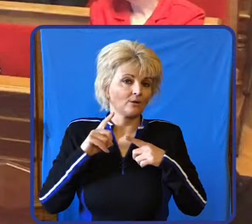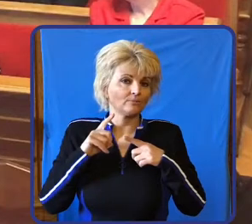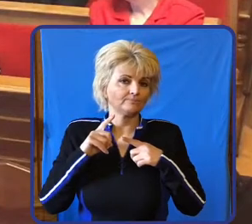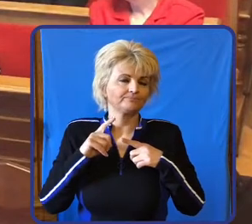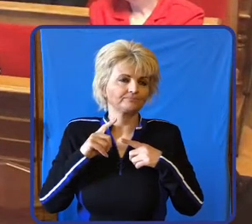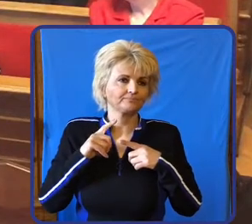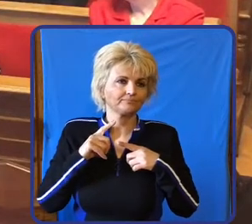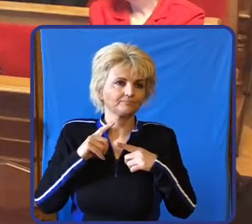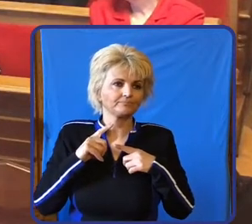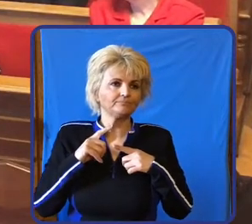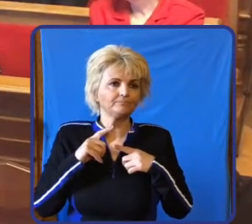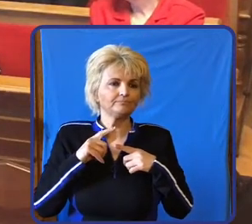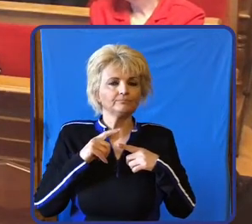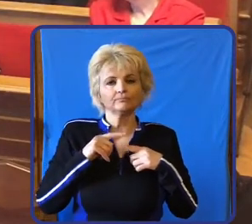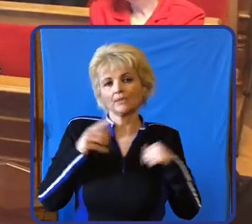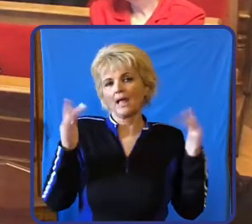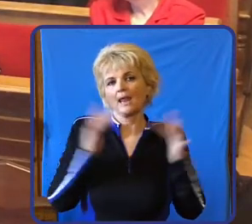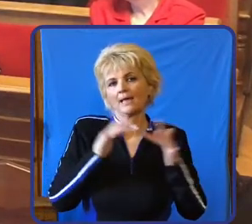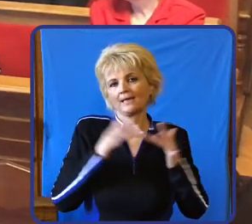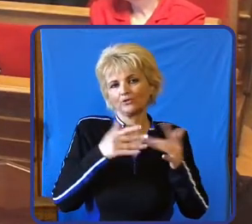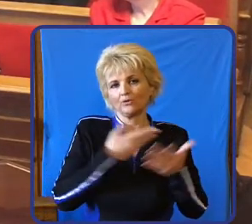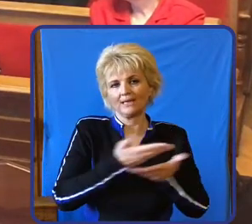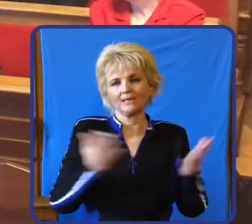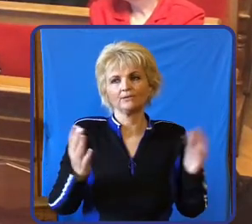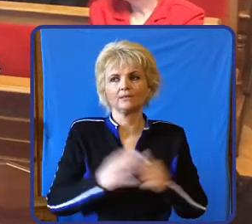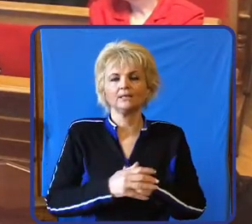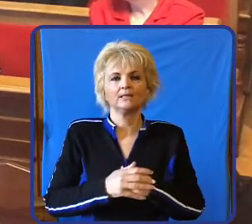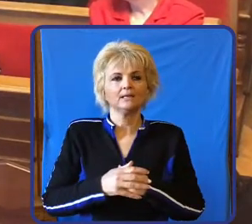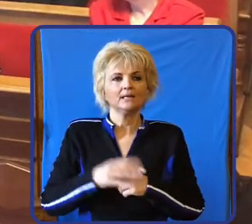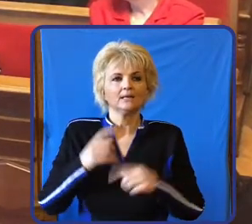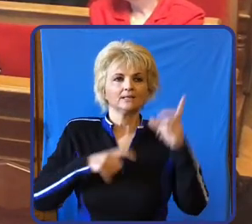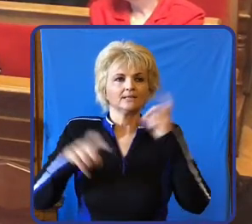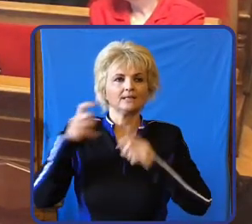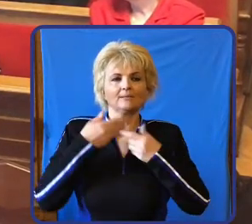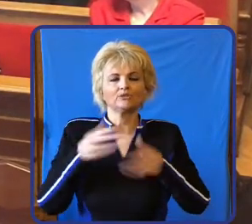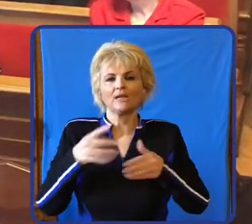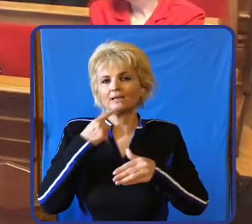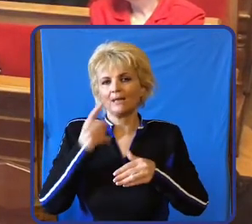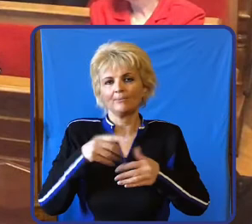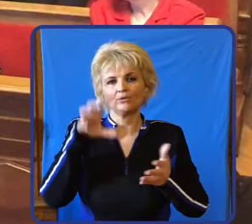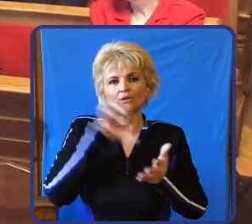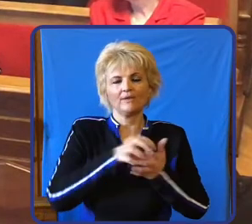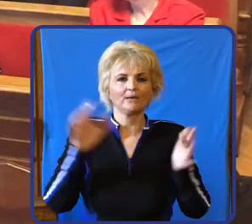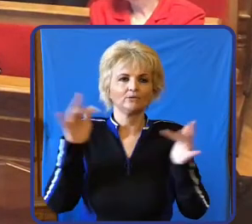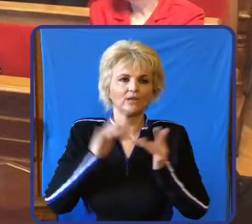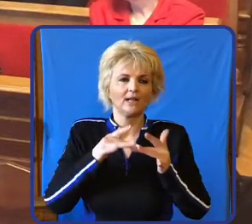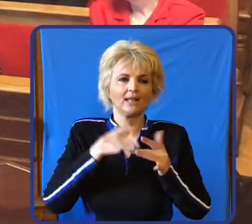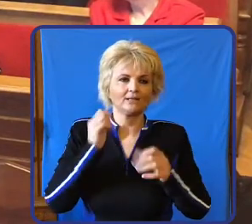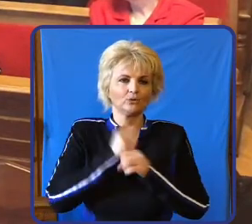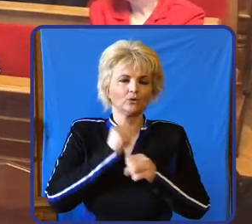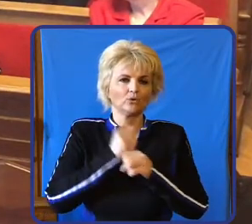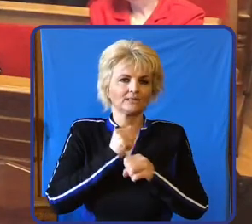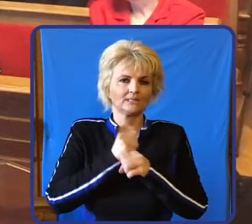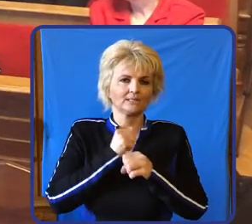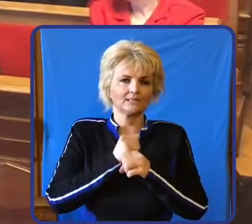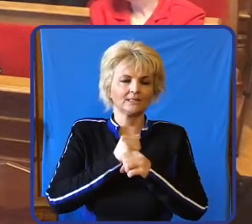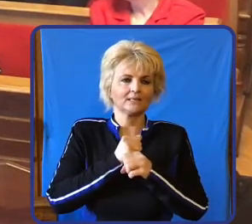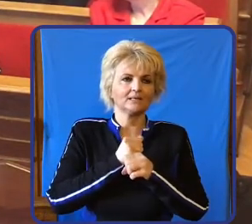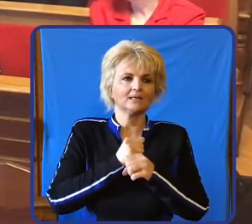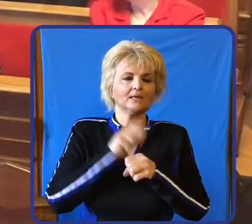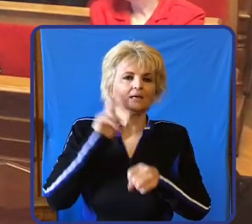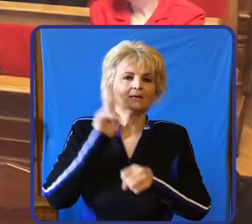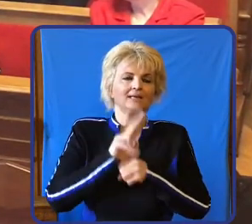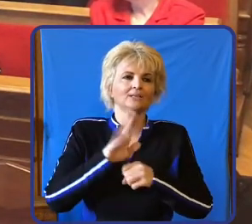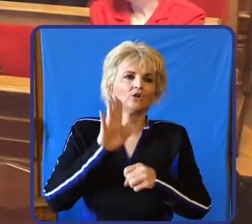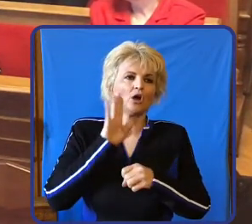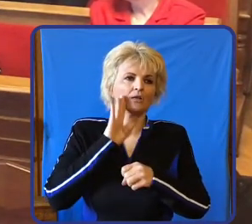a cáfolatát ennek a történetnek, és szerintem senki nem mondta, hogy a város ellen dolgozik mondjuk Kis Andrea vagy Gyutai Katalin azért,